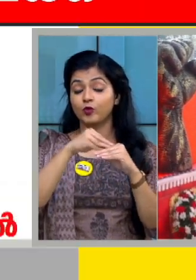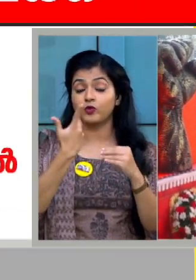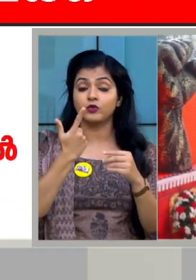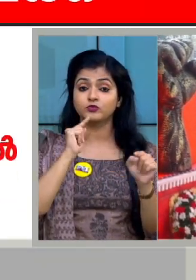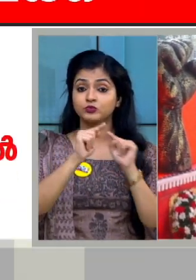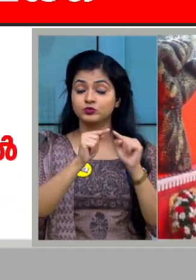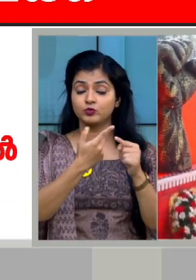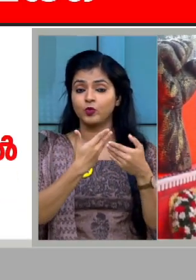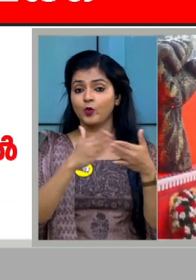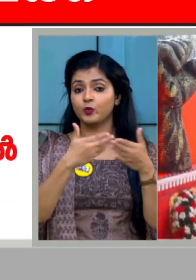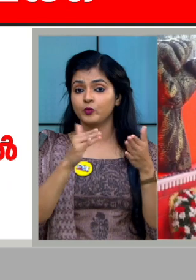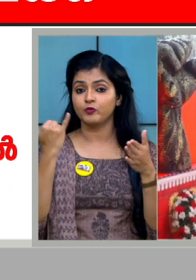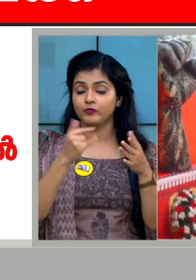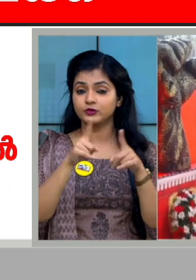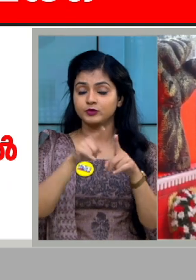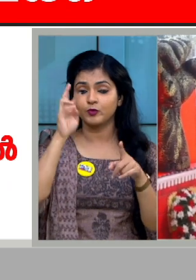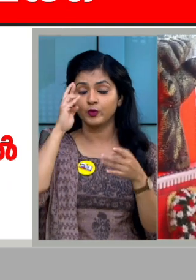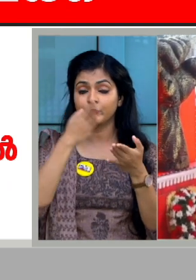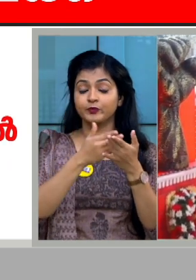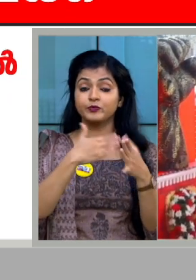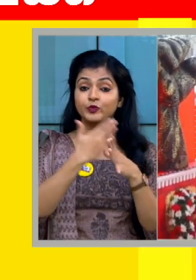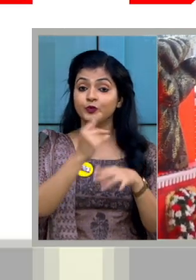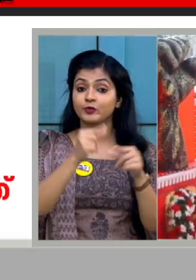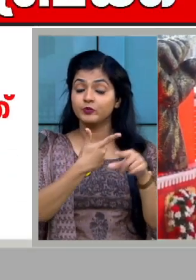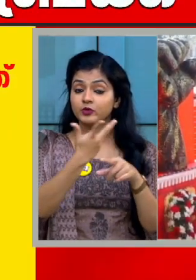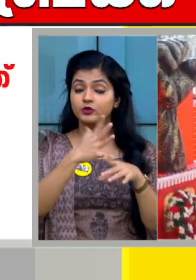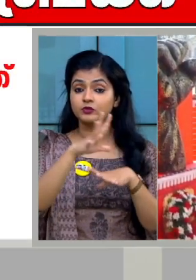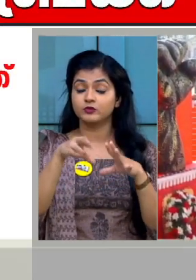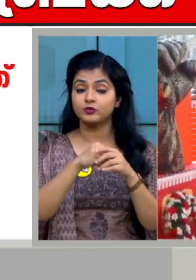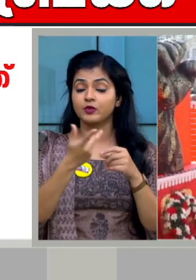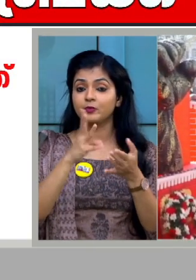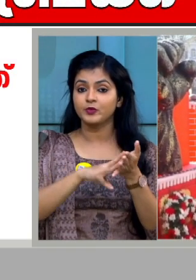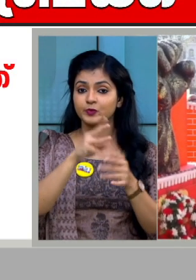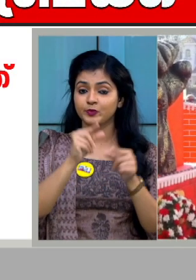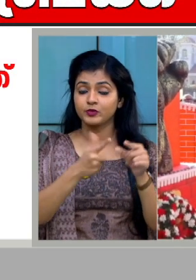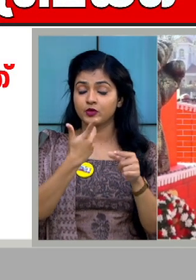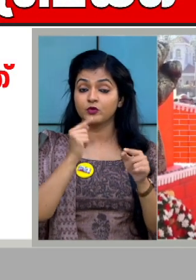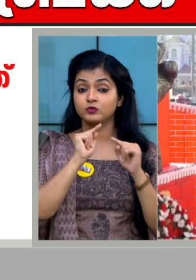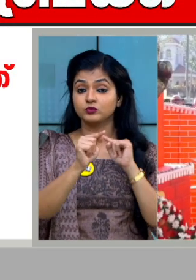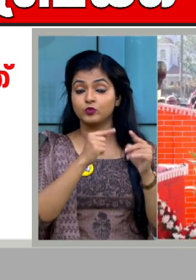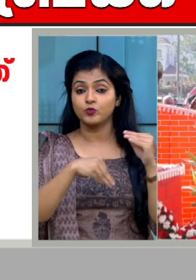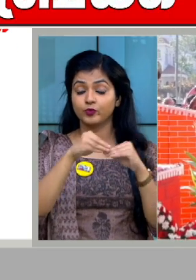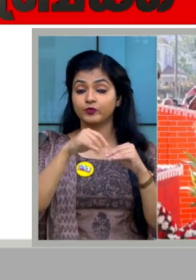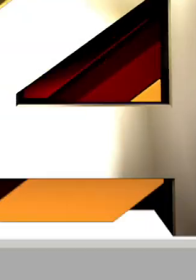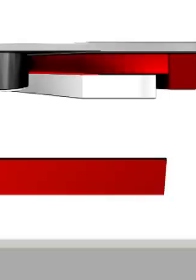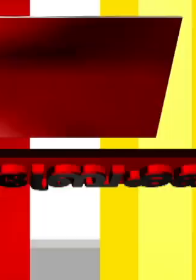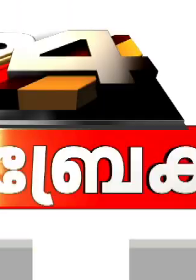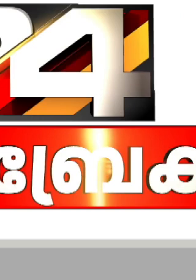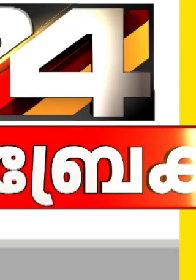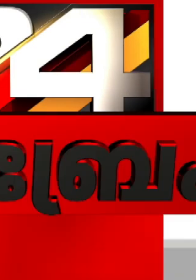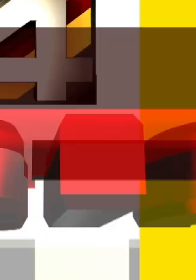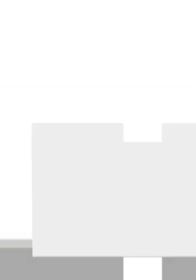തന്നെയാണ് പ്രതീക്ഷിക്കുന്നത്. അണികളിൽ നിന്നും പ്രവർത്തകരിൽ നിന്നും പ്രതിനിധികളിൽ നിന്നുമെല്ലാം വിമർശനങ്ങൾ കേരള കോൺഗ്രസുമായുള്ള ബന്ധത്തിൽ